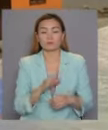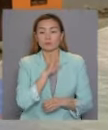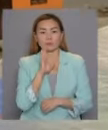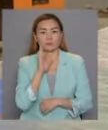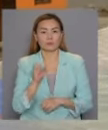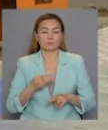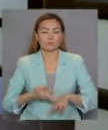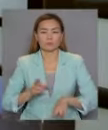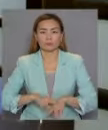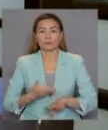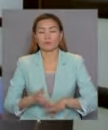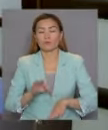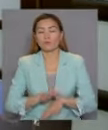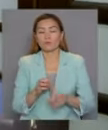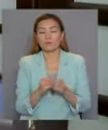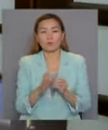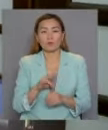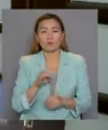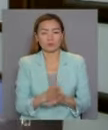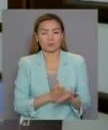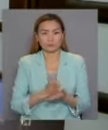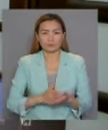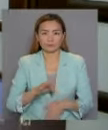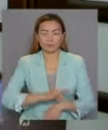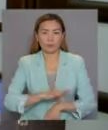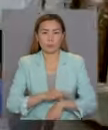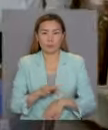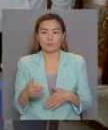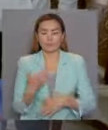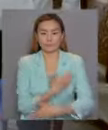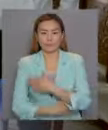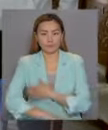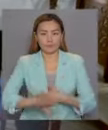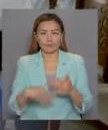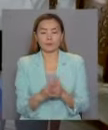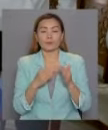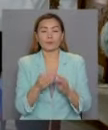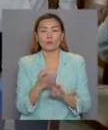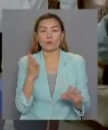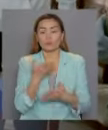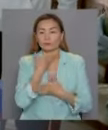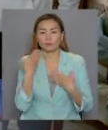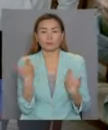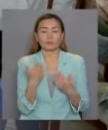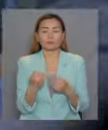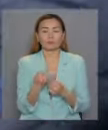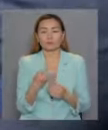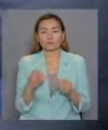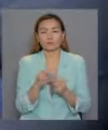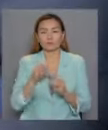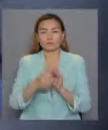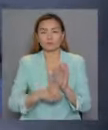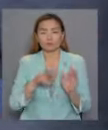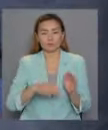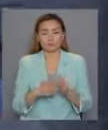ауыр дертке шалдыққан. 15 жылдан аса уақыт қоларбаға танылған. Осы уақытқа дейін үйдің кезегі келмей 16 жылдан бері үй жалдап